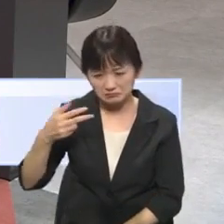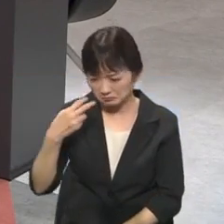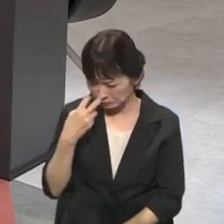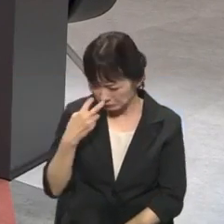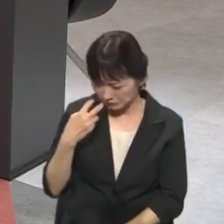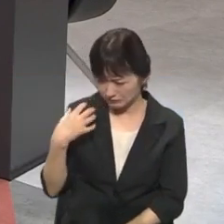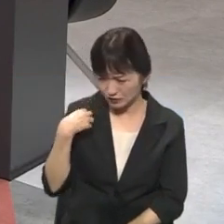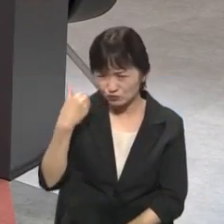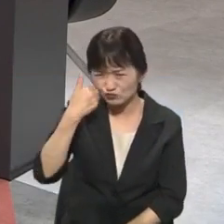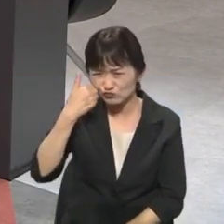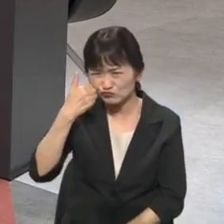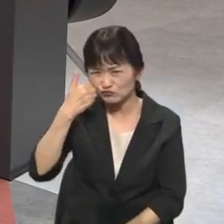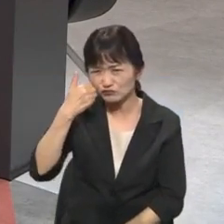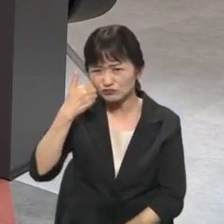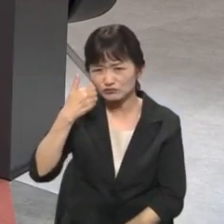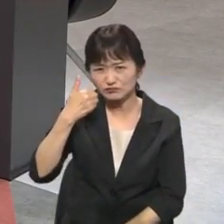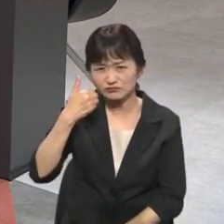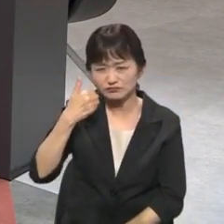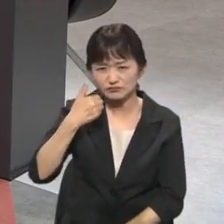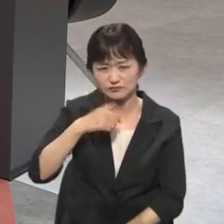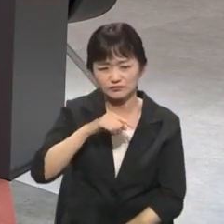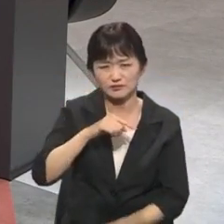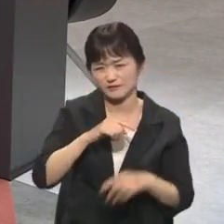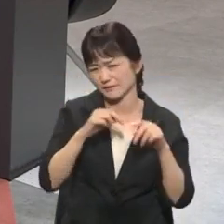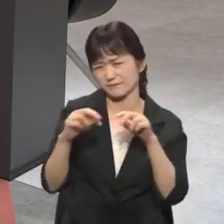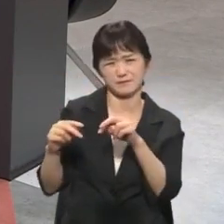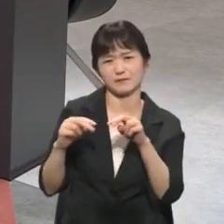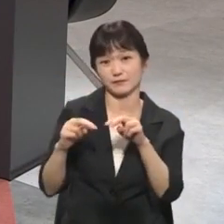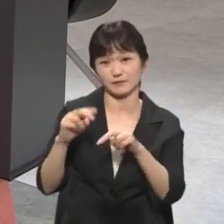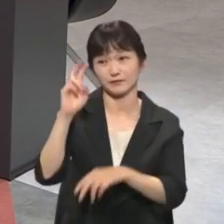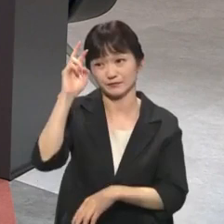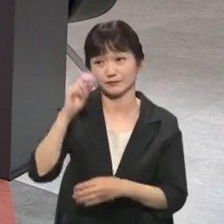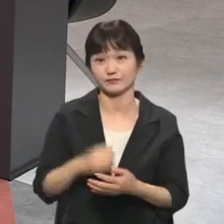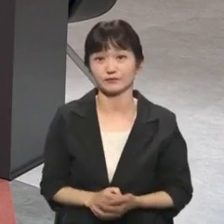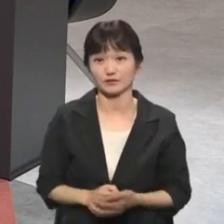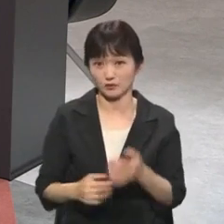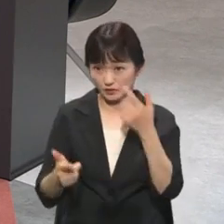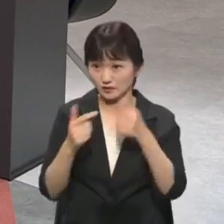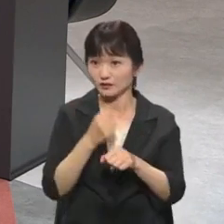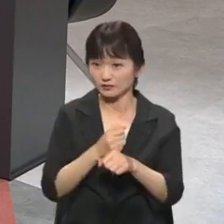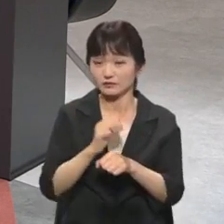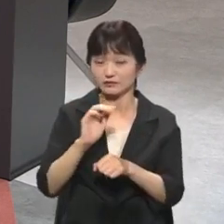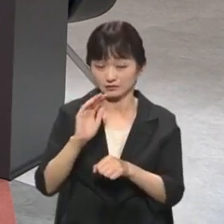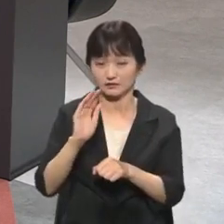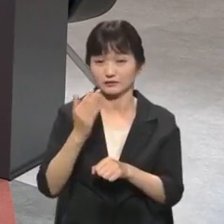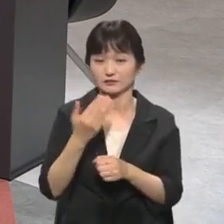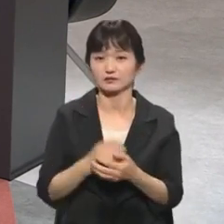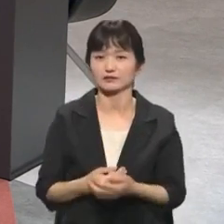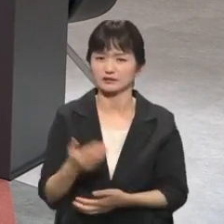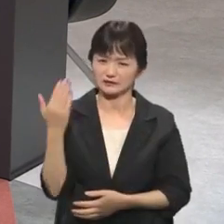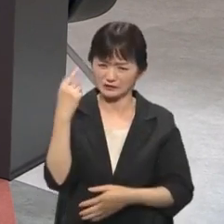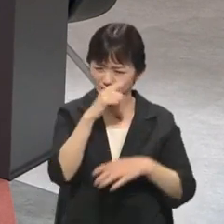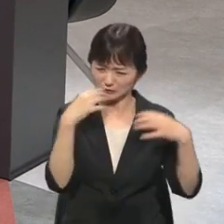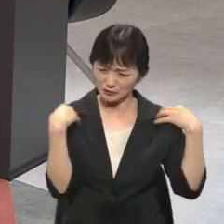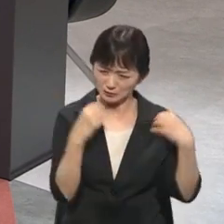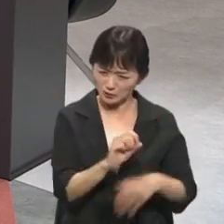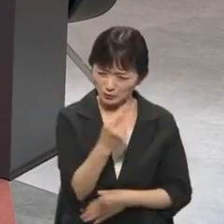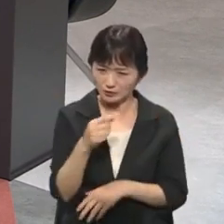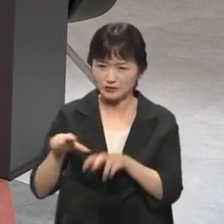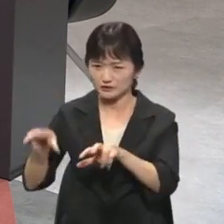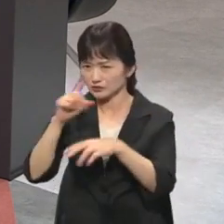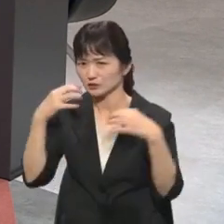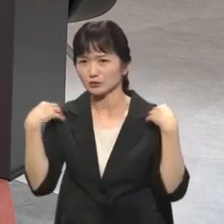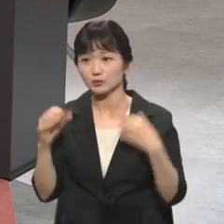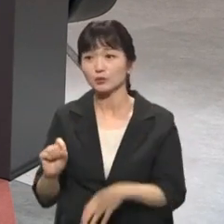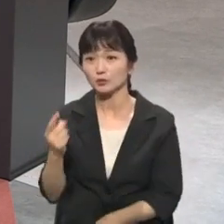책임 추궁도 이어지지 않을까 이런 생각이 들거든요 확실하게 또 할 건 해야 되겠죠 그래서 전 정부 현정부 다 논란이 있었는데 또